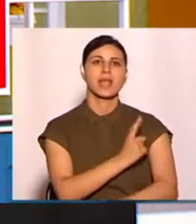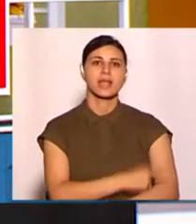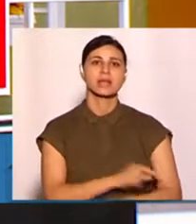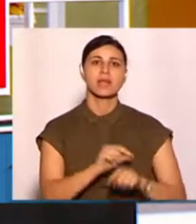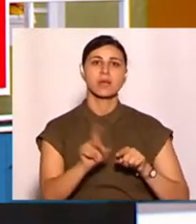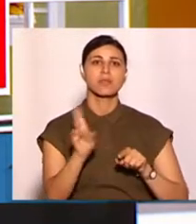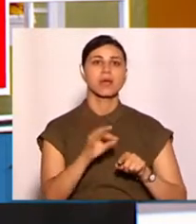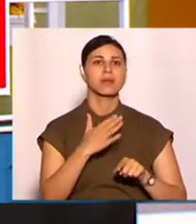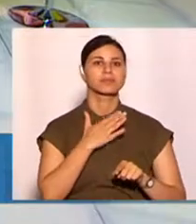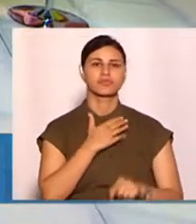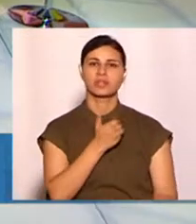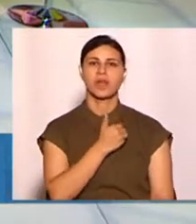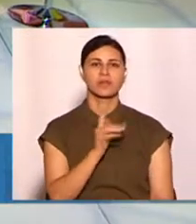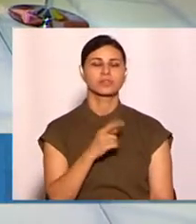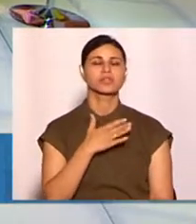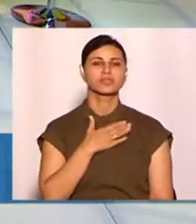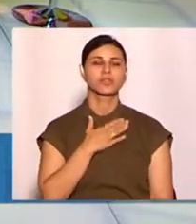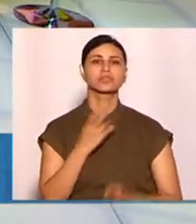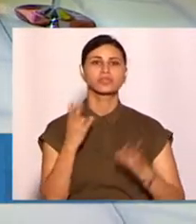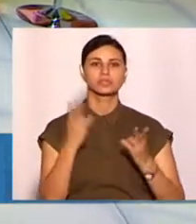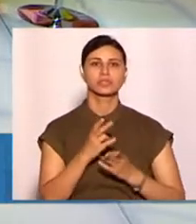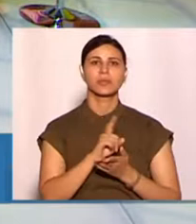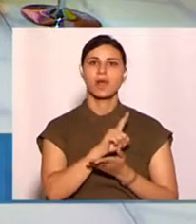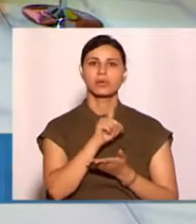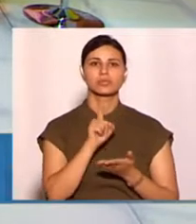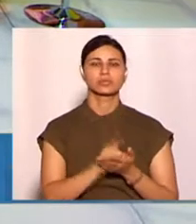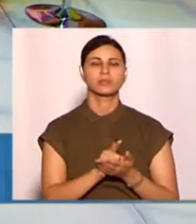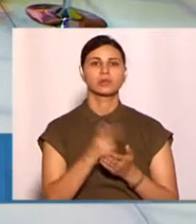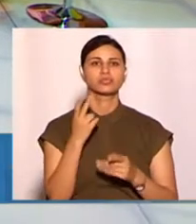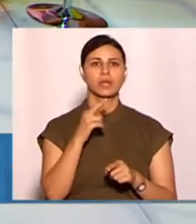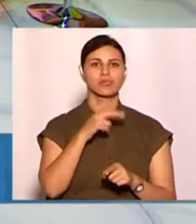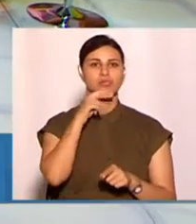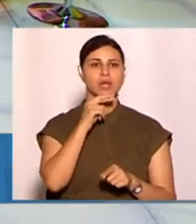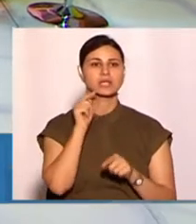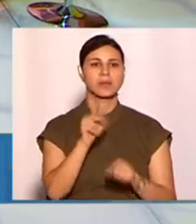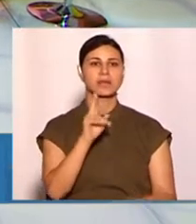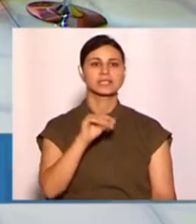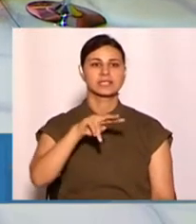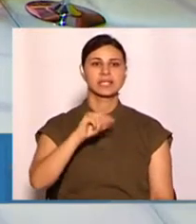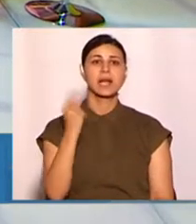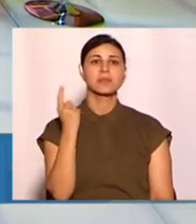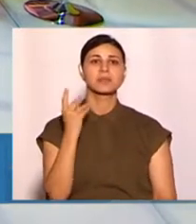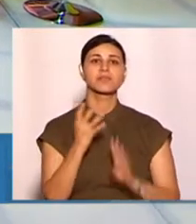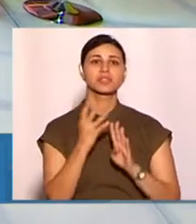შეთვისებაზე, მაგრამ ეს ჩვენ არ გვინდა. ჩვენ გვჭირდება აუცილებლად კონცენტრირება ცილოვან კომპონენტზე